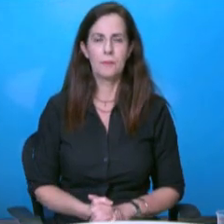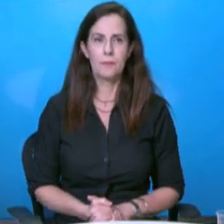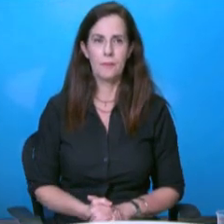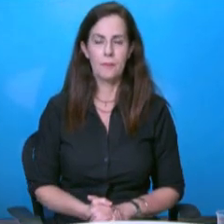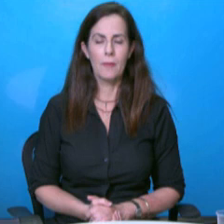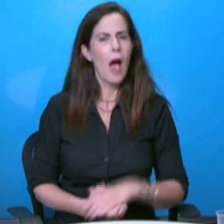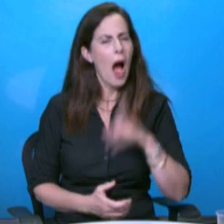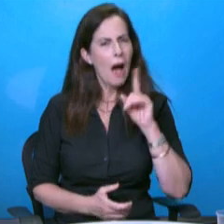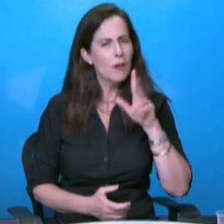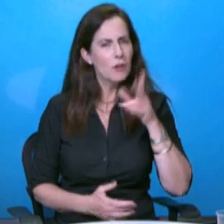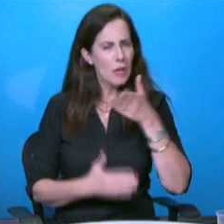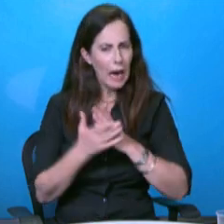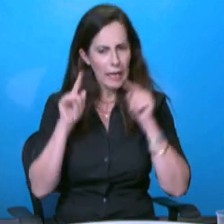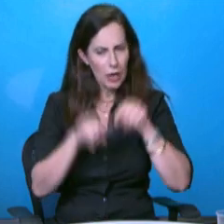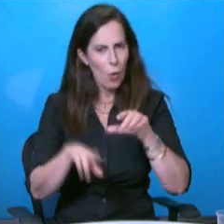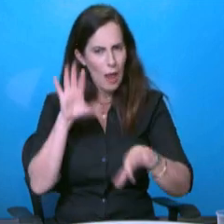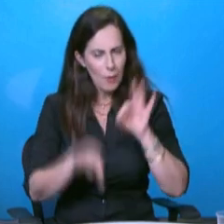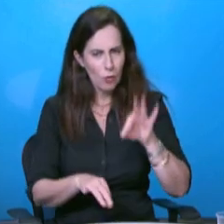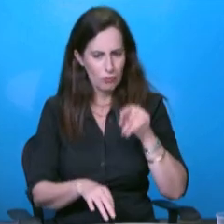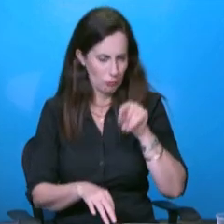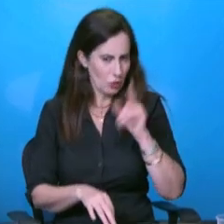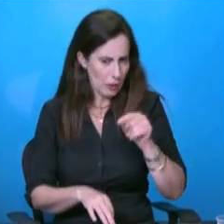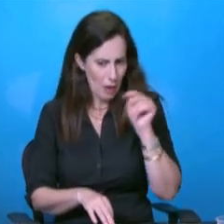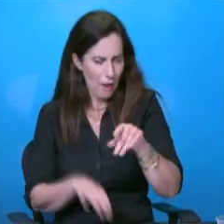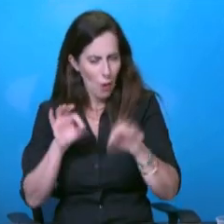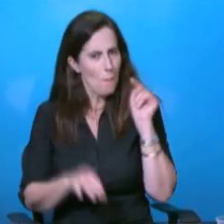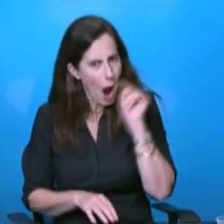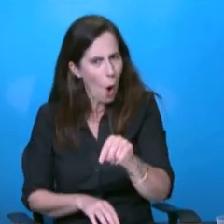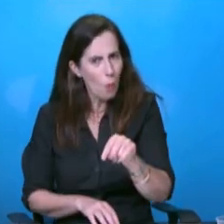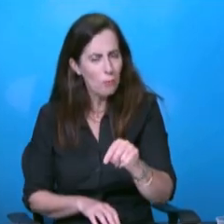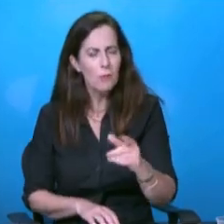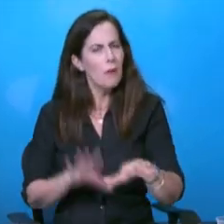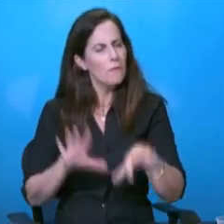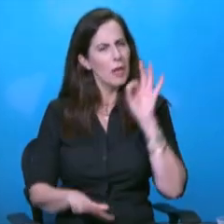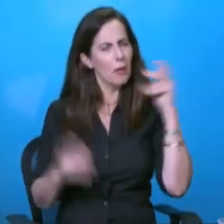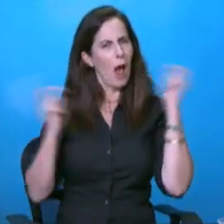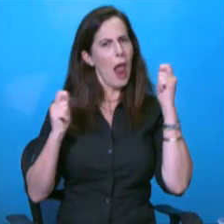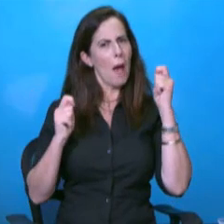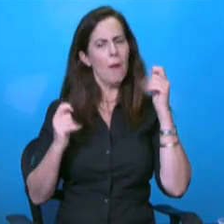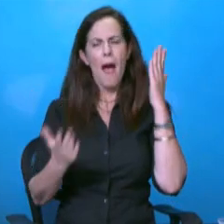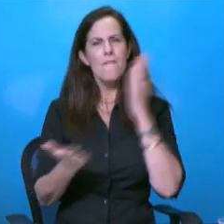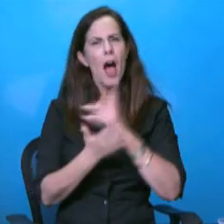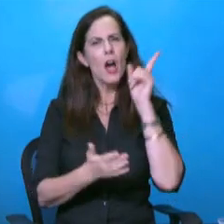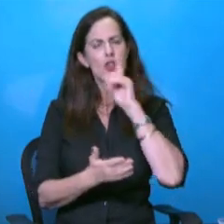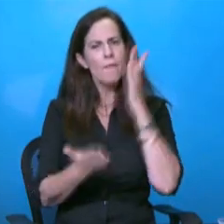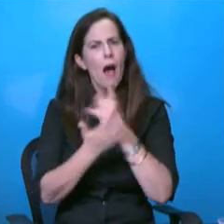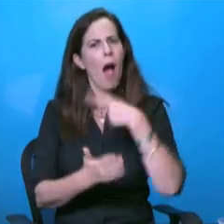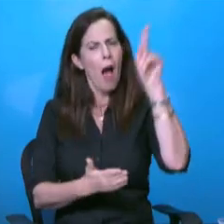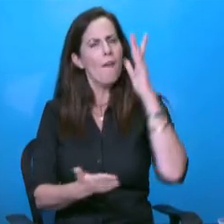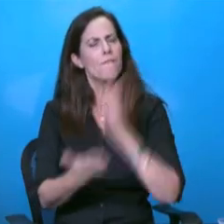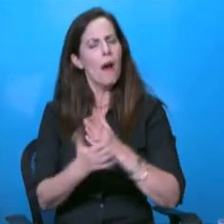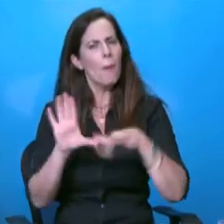אלא שיש מי שהגיעו אתמול לקלפי שבה הם היו אמורים להצביע, וגילו להפתעתם ששמם ברשימת המצביעים